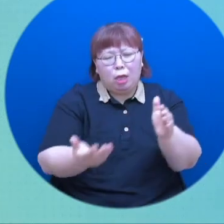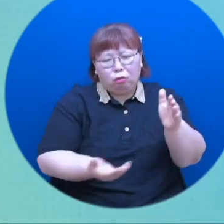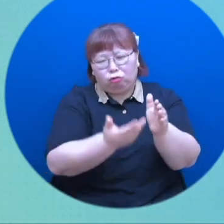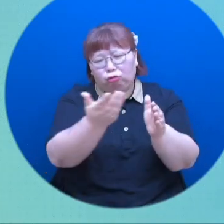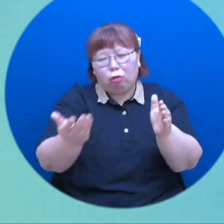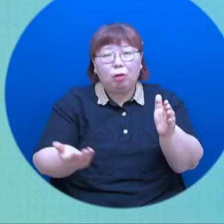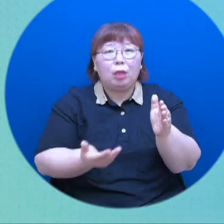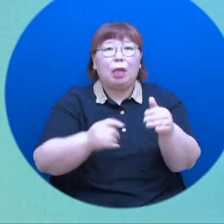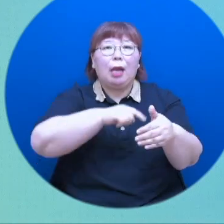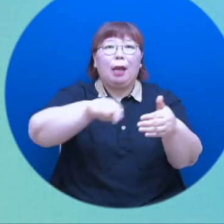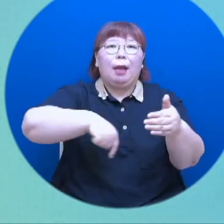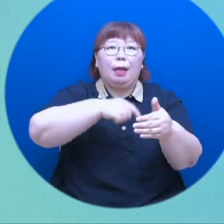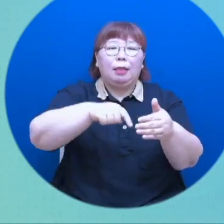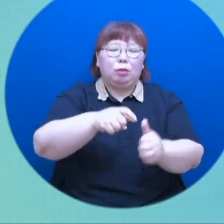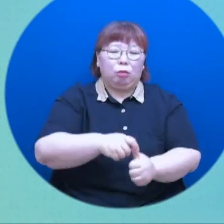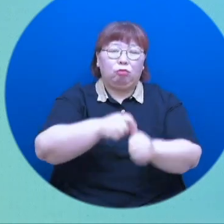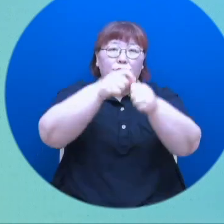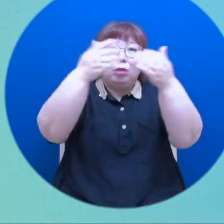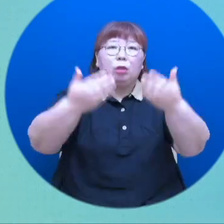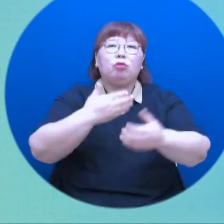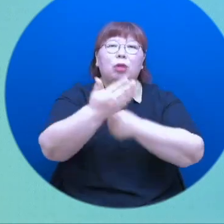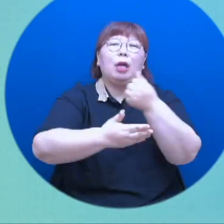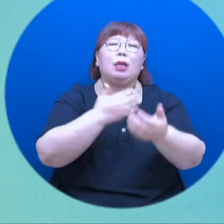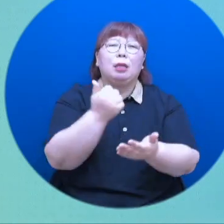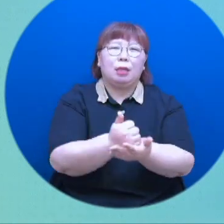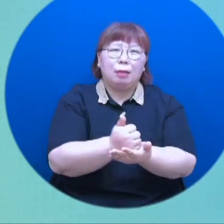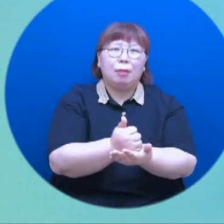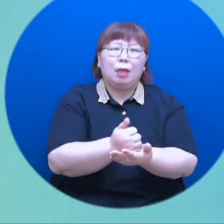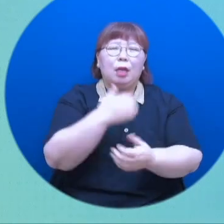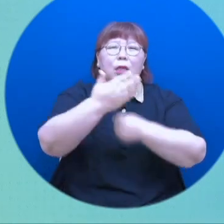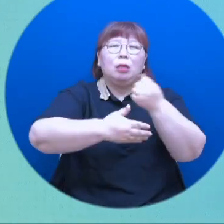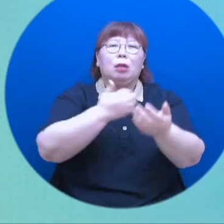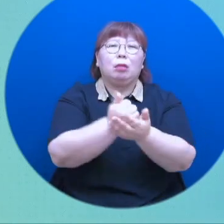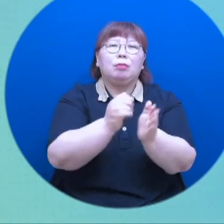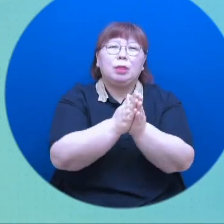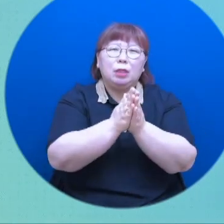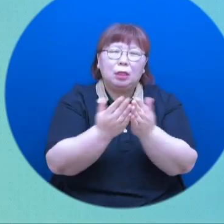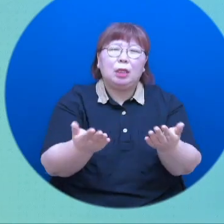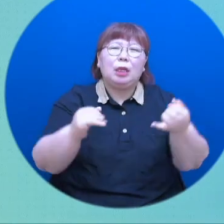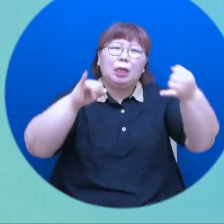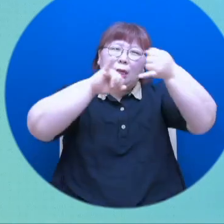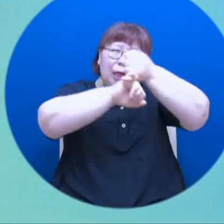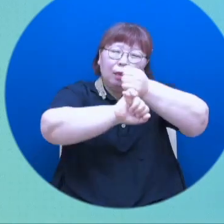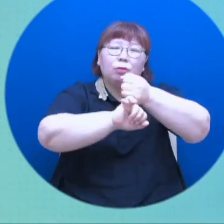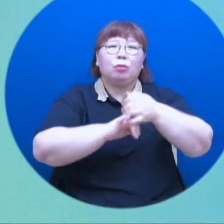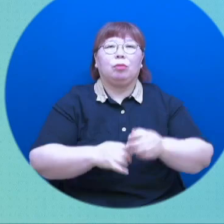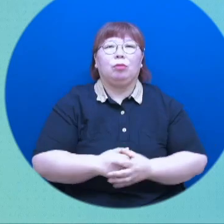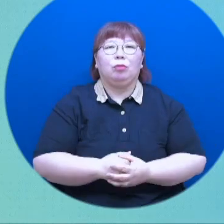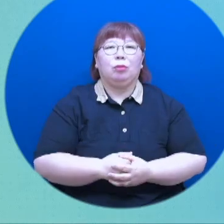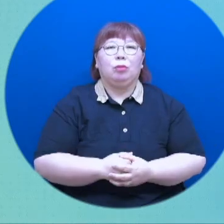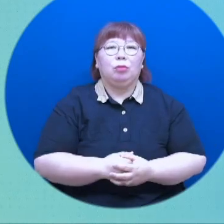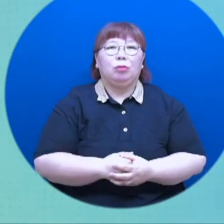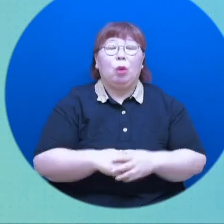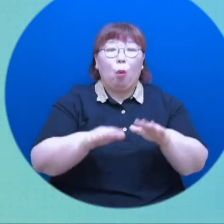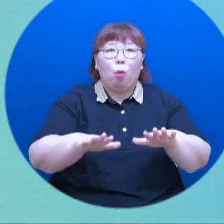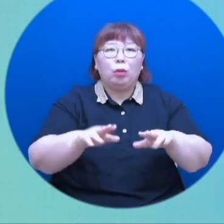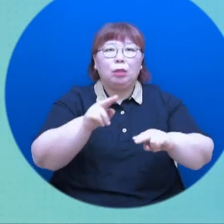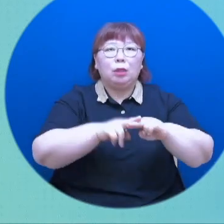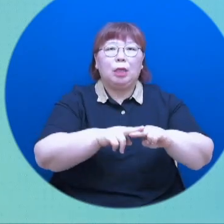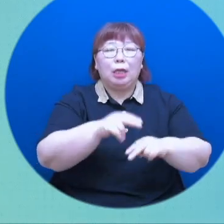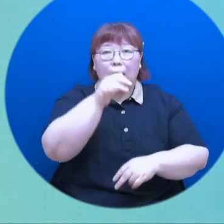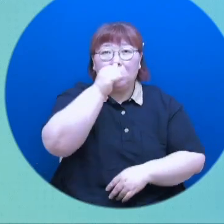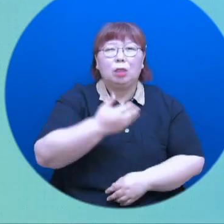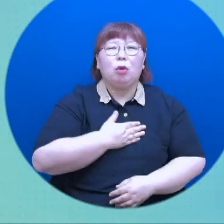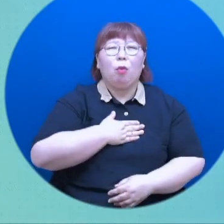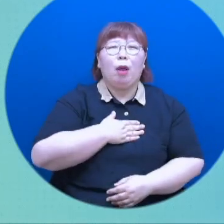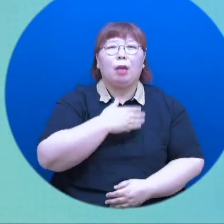건져주시는, 구속하시는 하나님, 이것이 성경이 저와 여러분을 향한 약속이잖아요. 오늘 이 자리에 함께하고 있는 저와